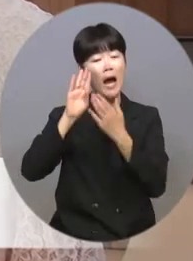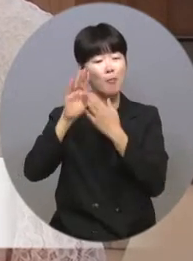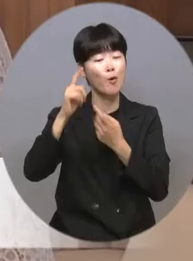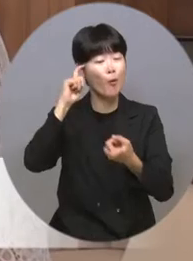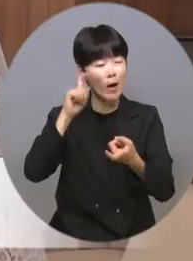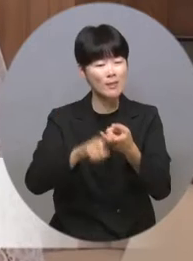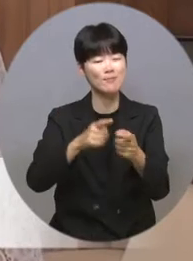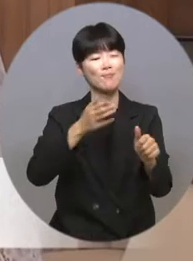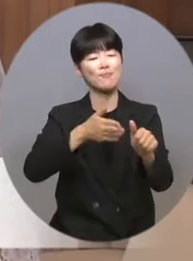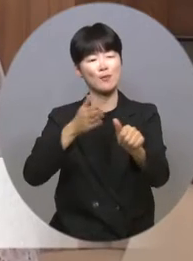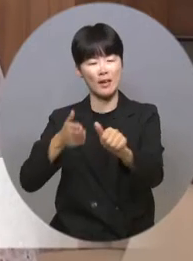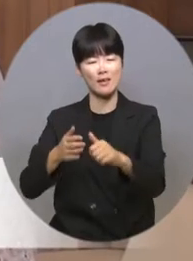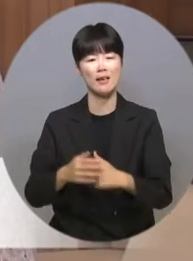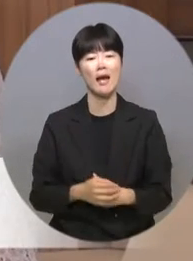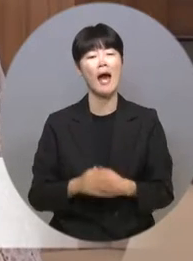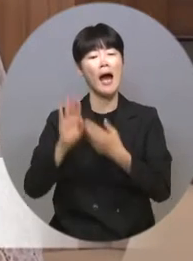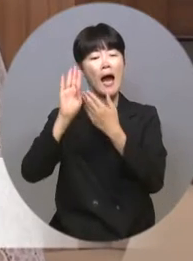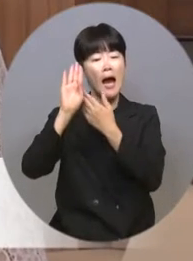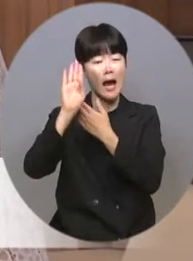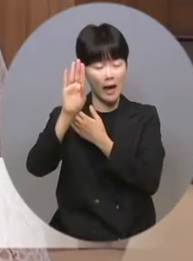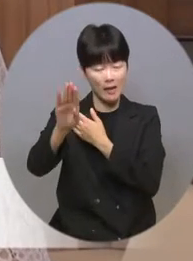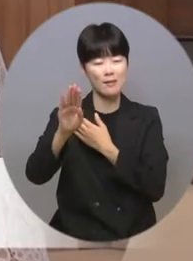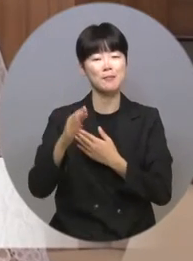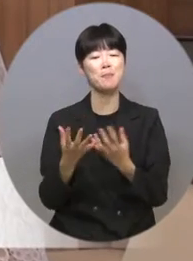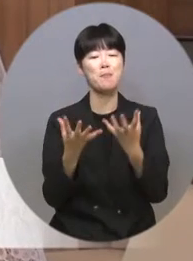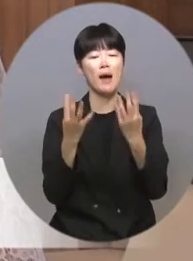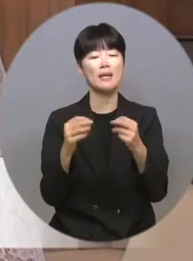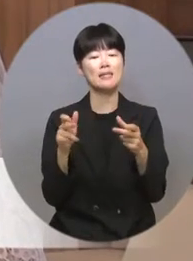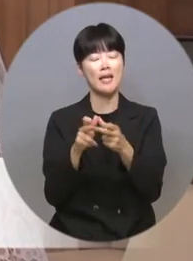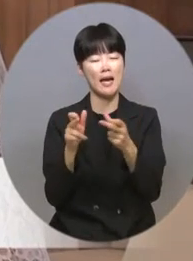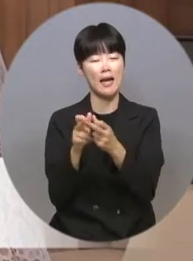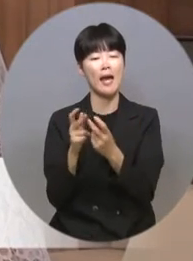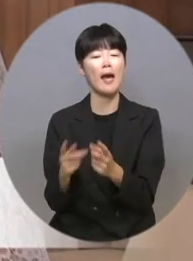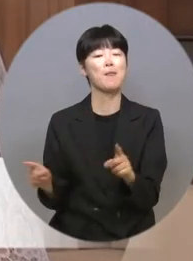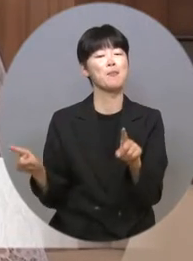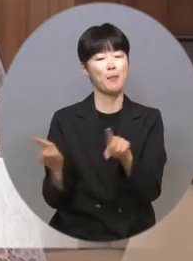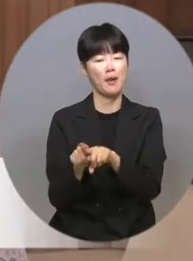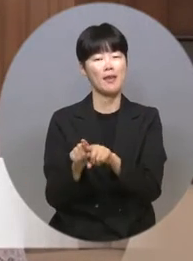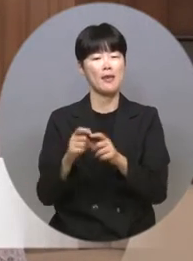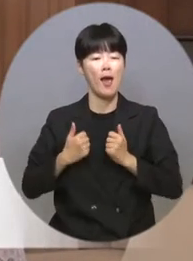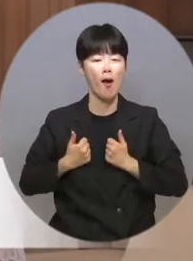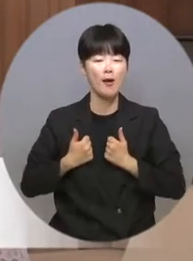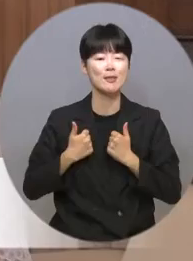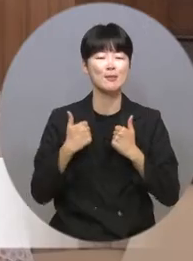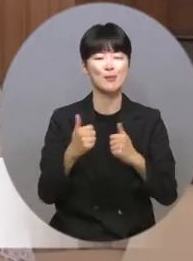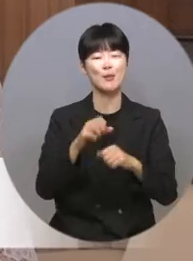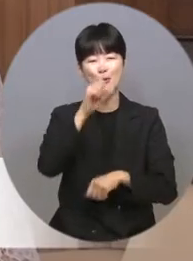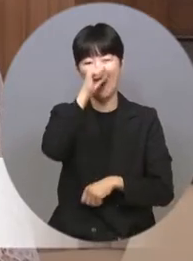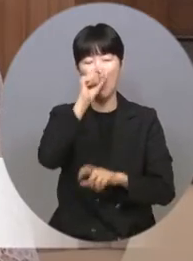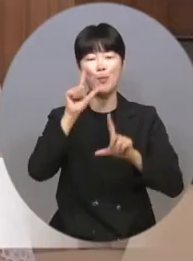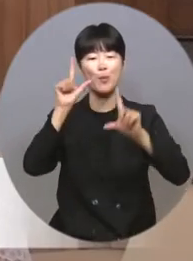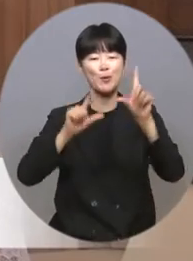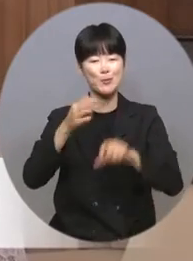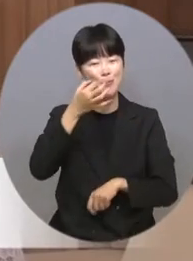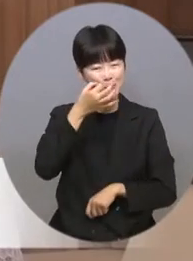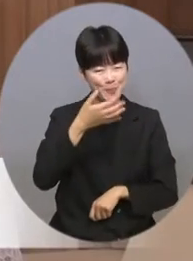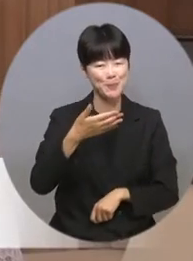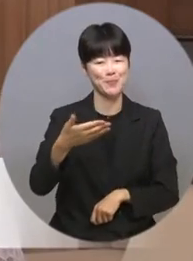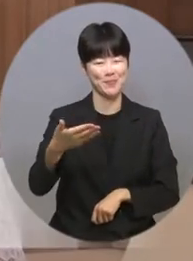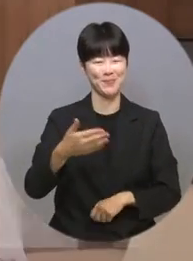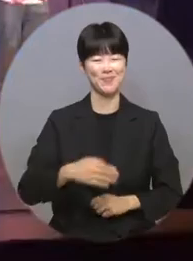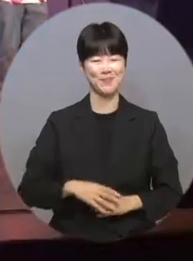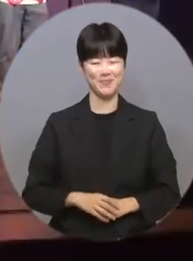부탁드립니다. 앞으로 많은 장애인 친구들과 열심히 해서 좋은 모습